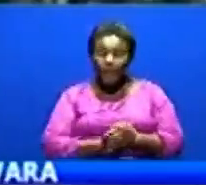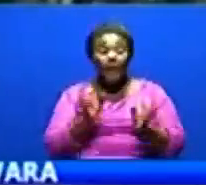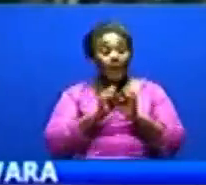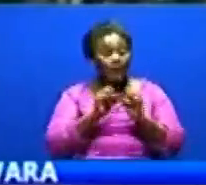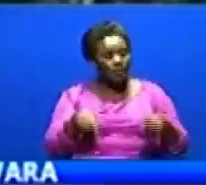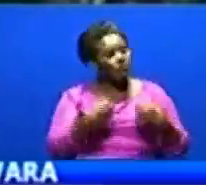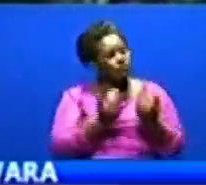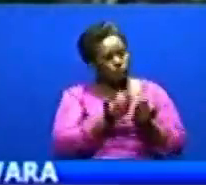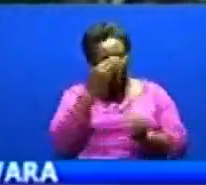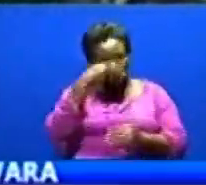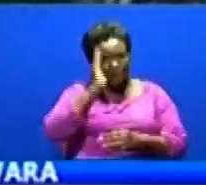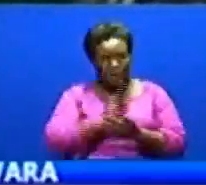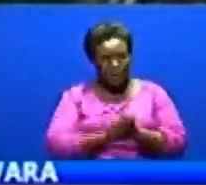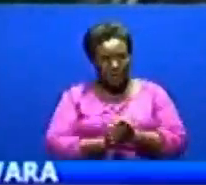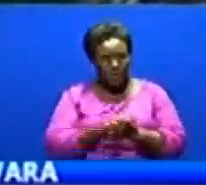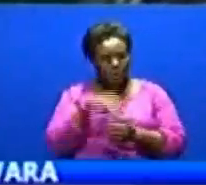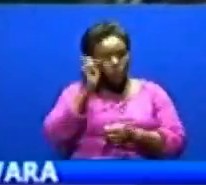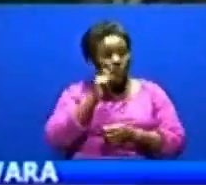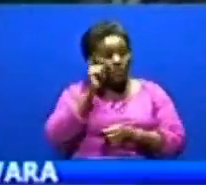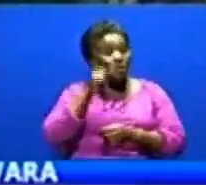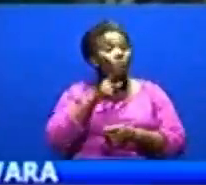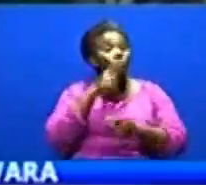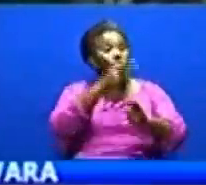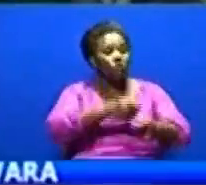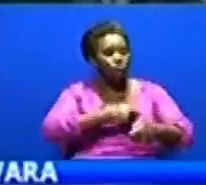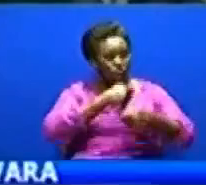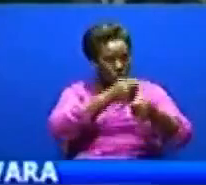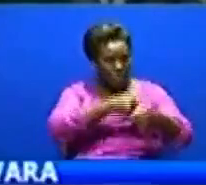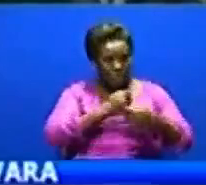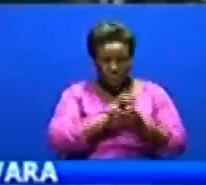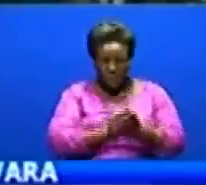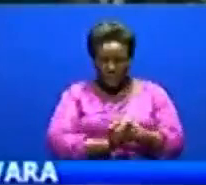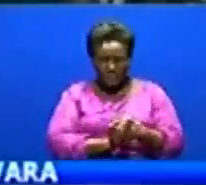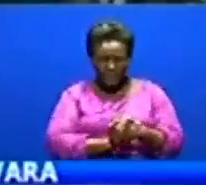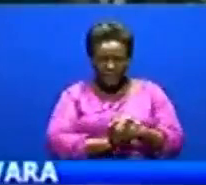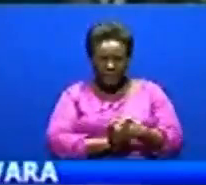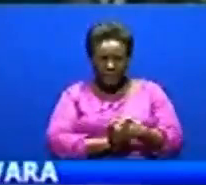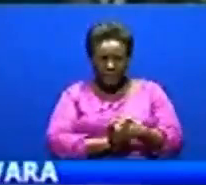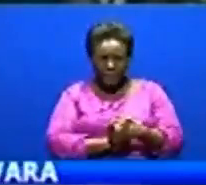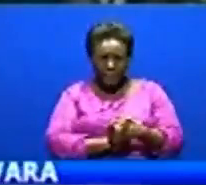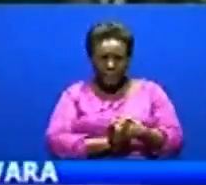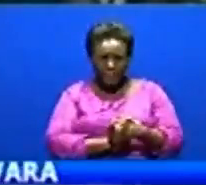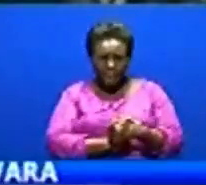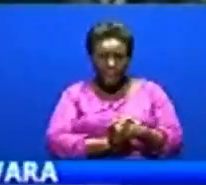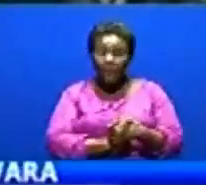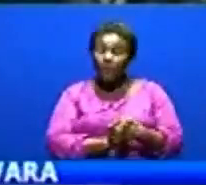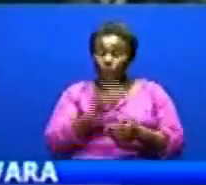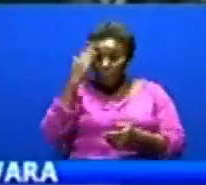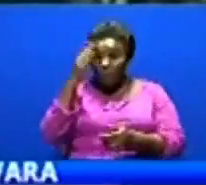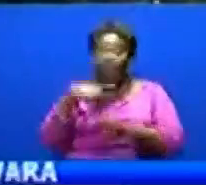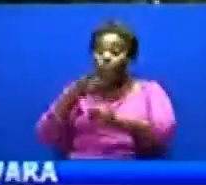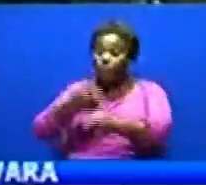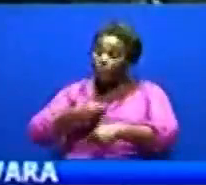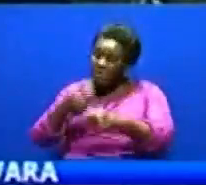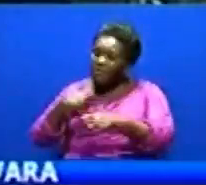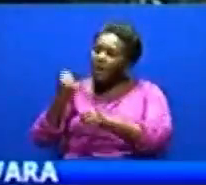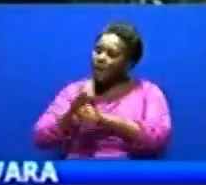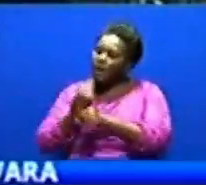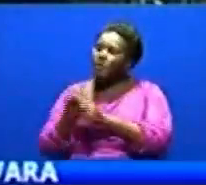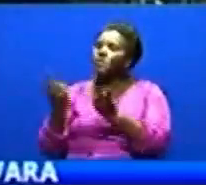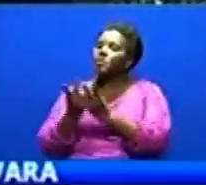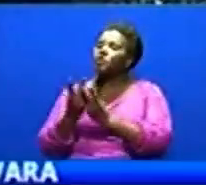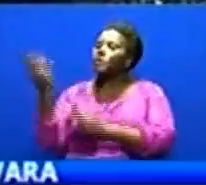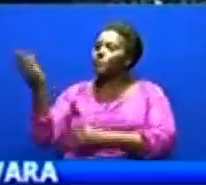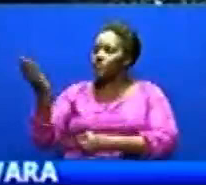kwanza watambue kulima kusiwe kama kitu fulani, yani chambai, waite kazi kama kazi zingine. Na hata